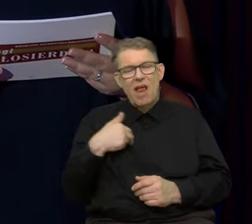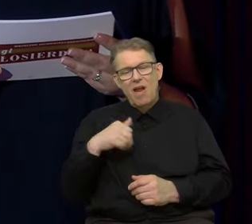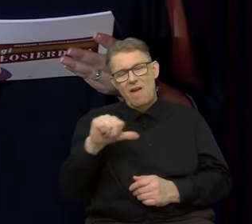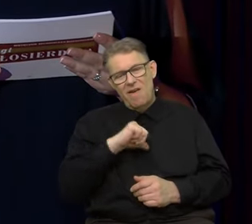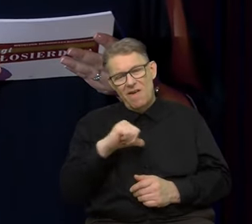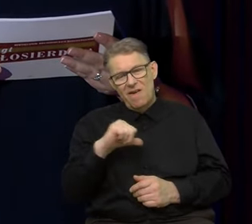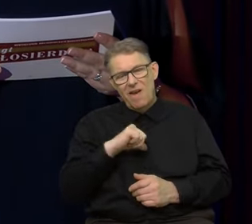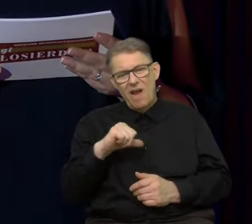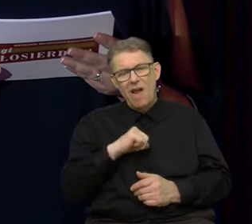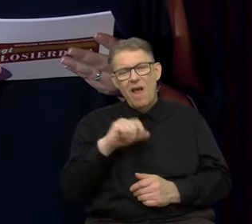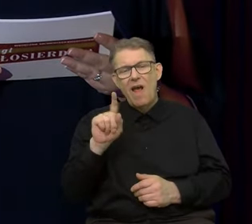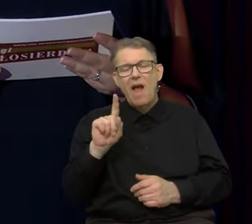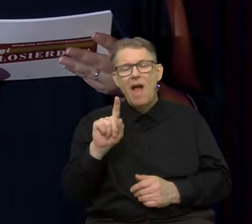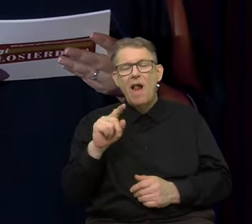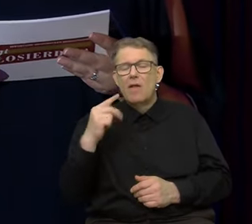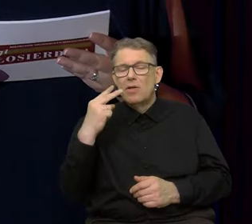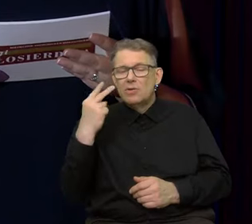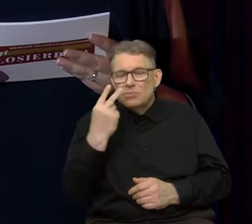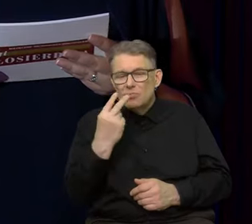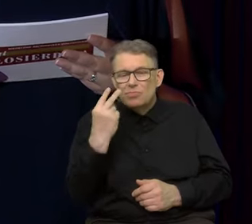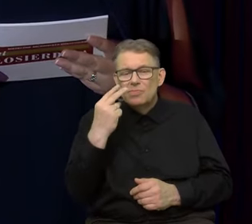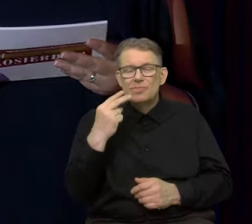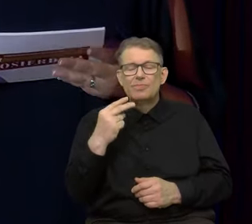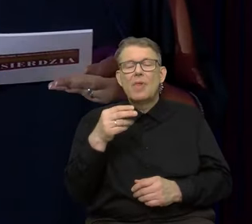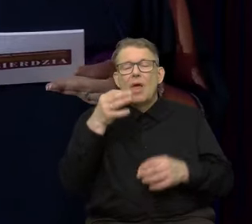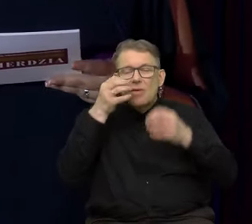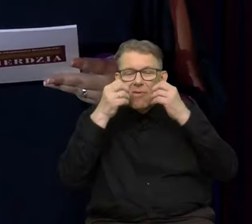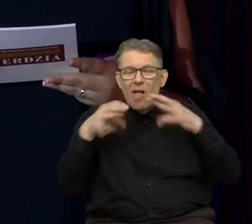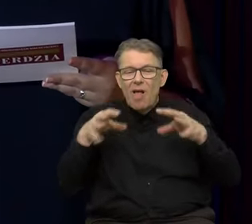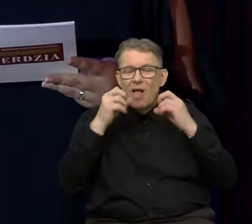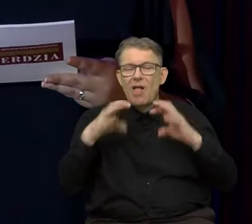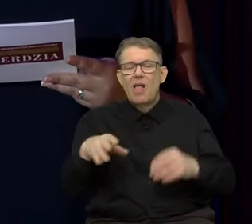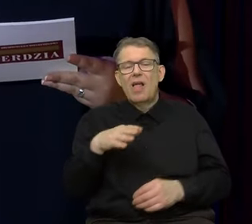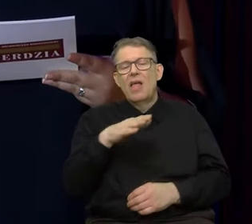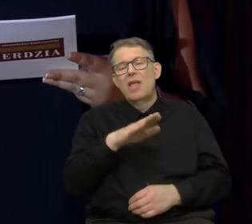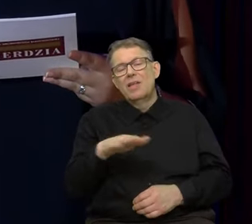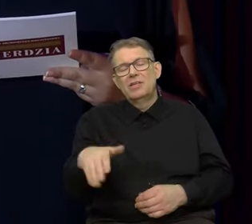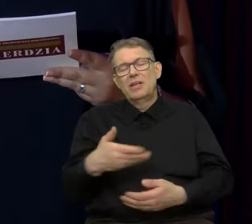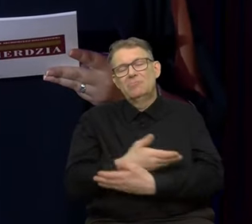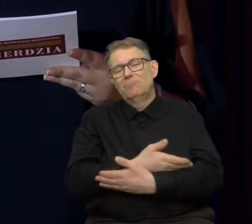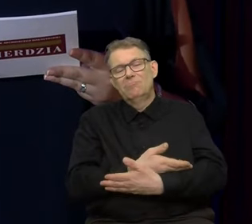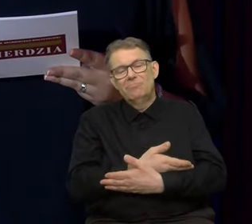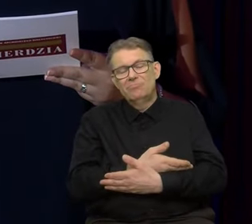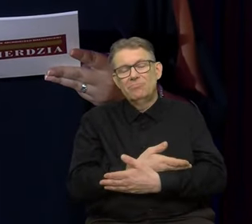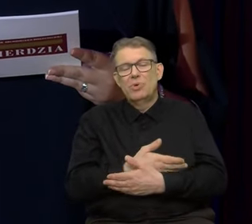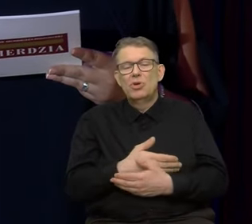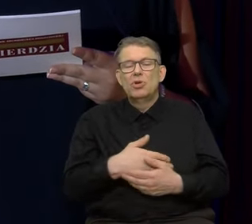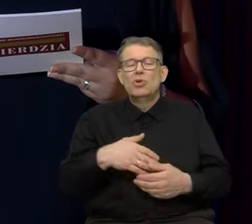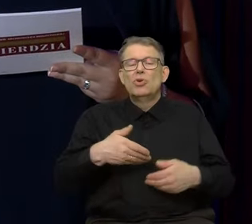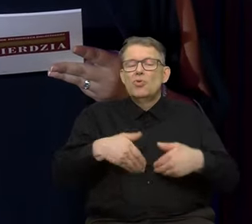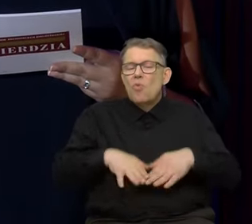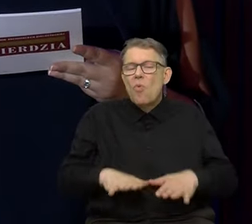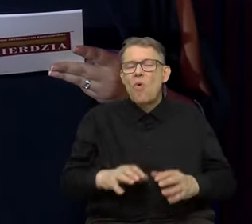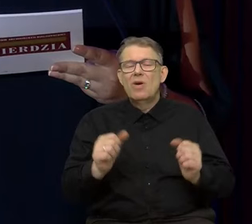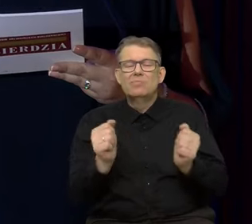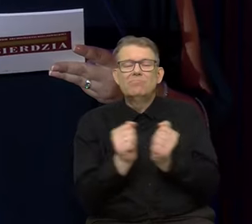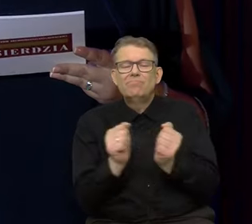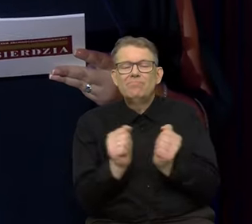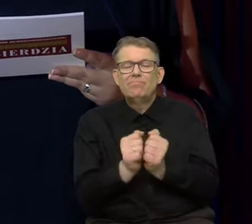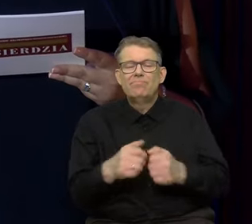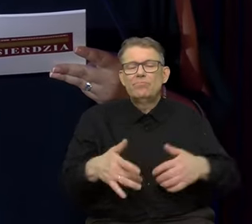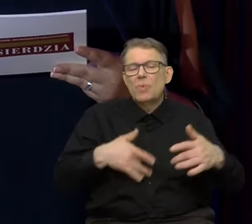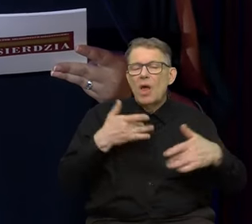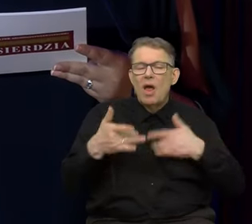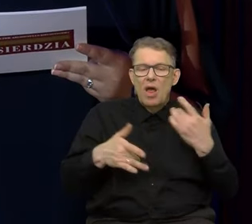ale spójrz na łzy dzieci małych, na głód i zimno, jakie cierpią. Jezu,